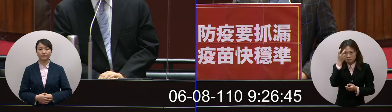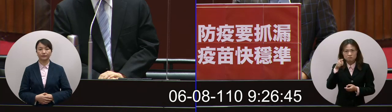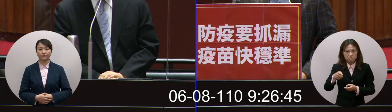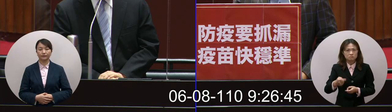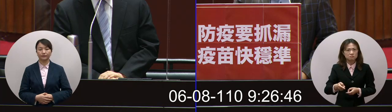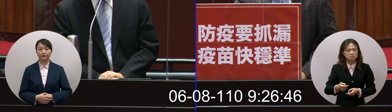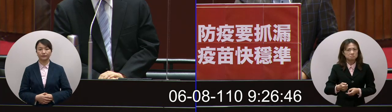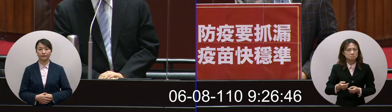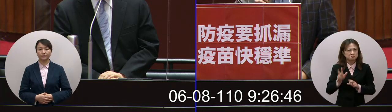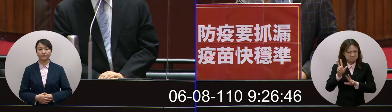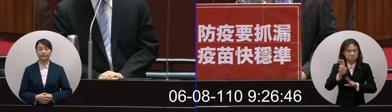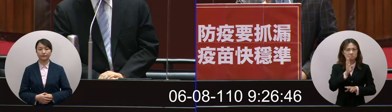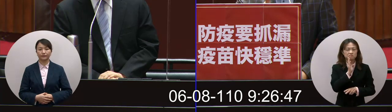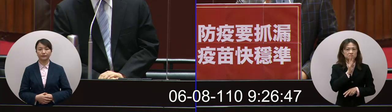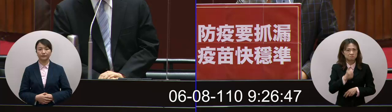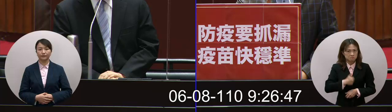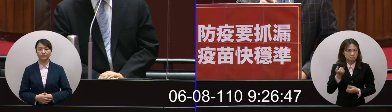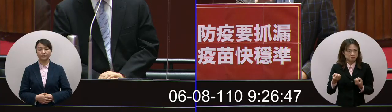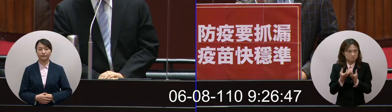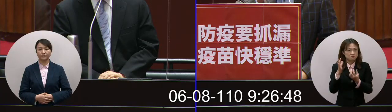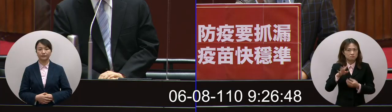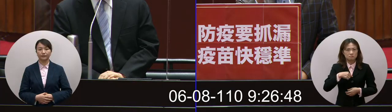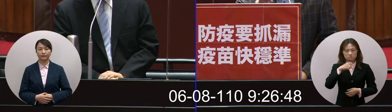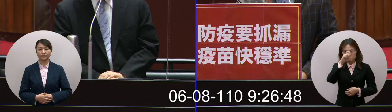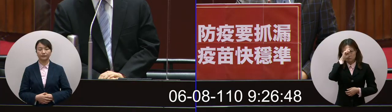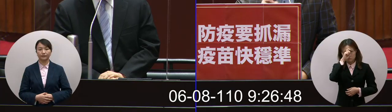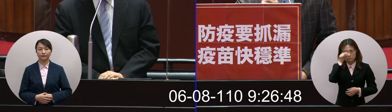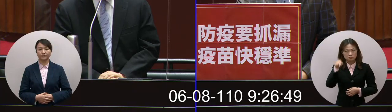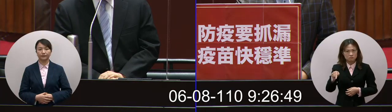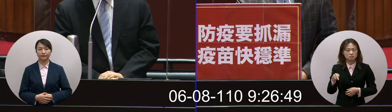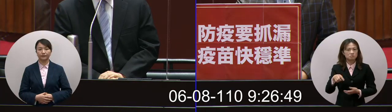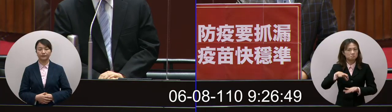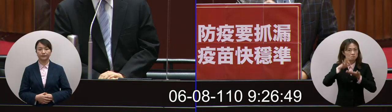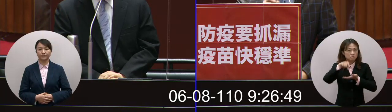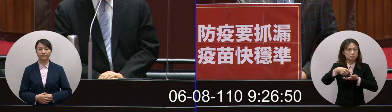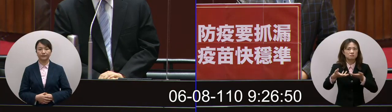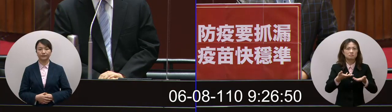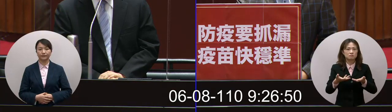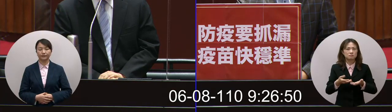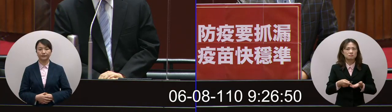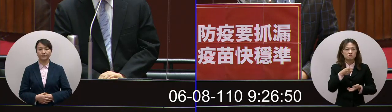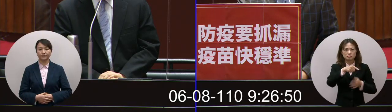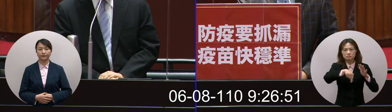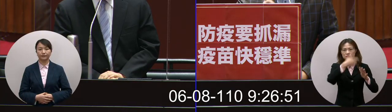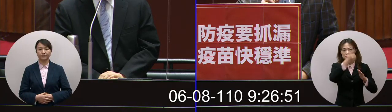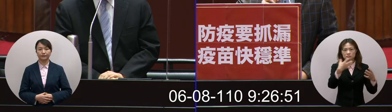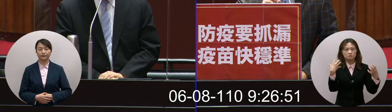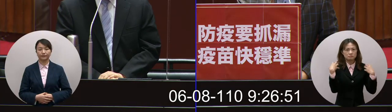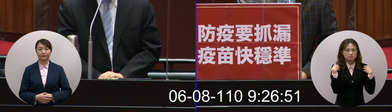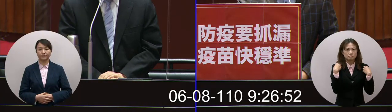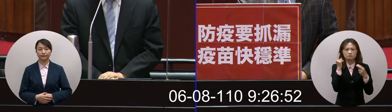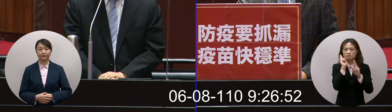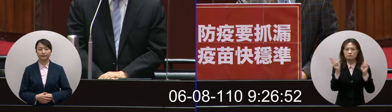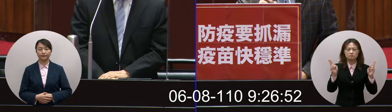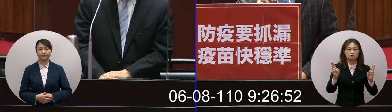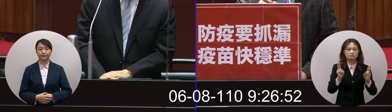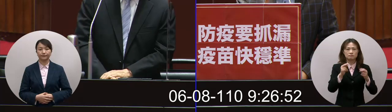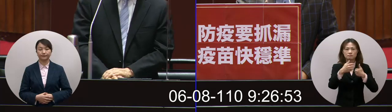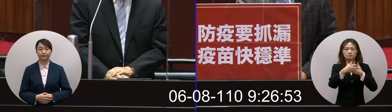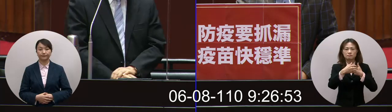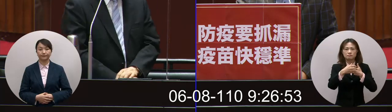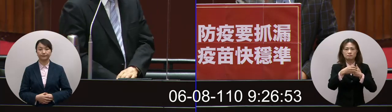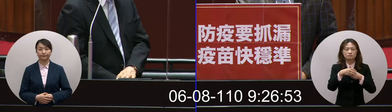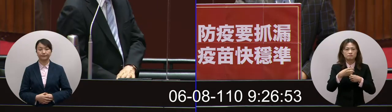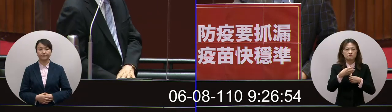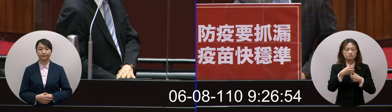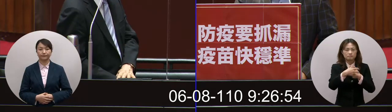实的啦。那希望讲我的具体要求，由你的官督哦，由院长的官督来指导卫福部甲